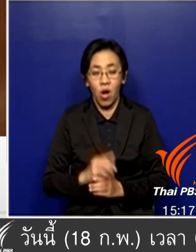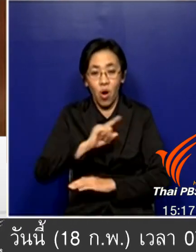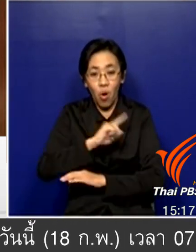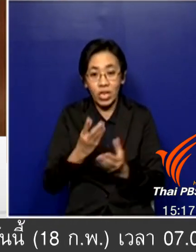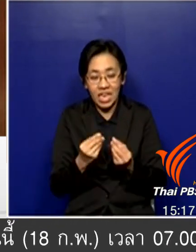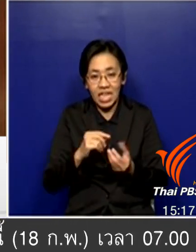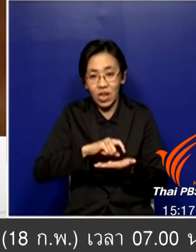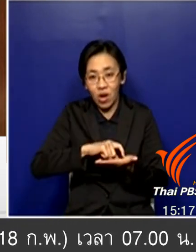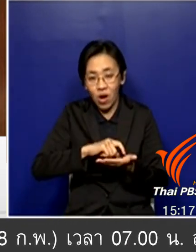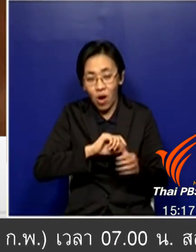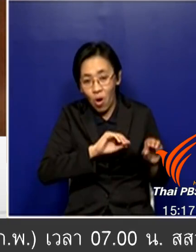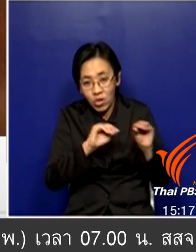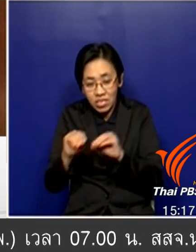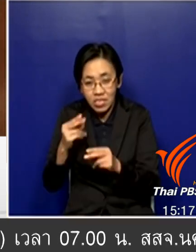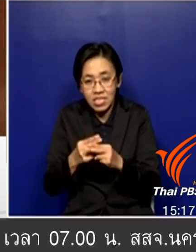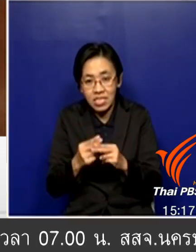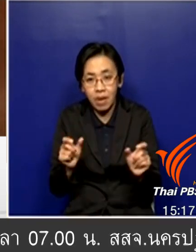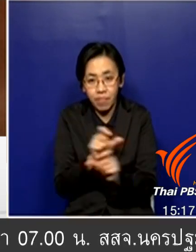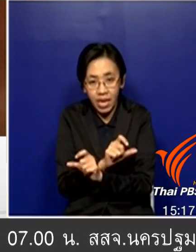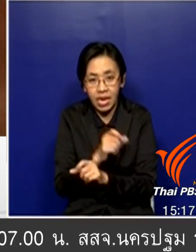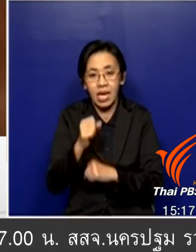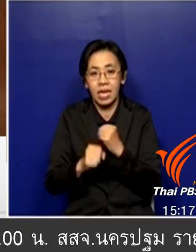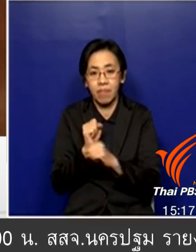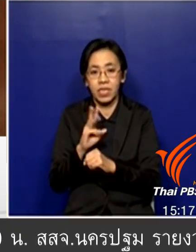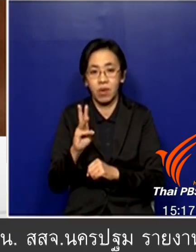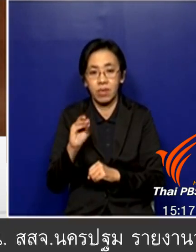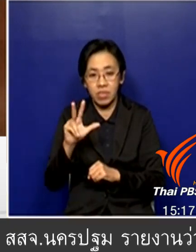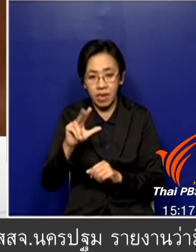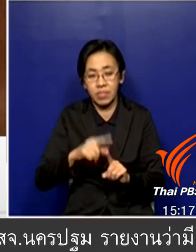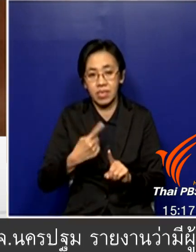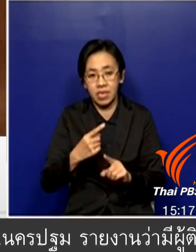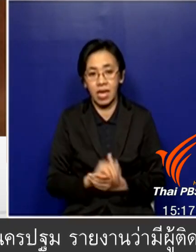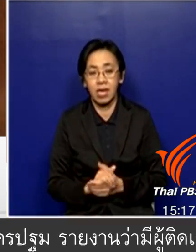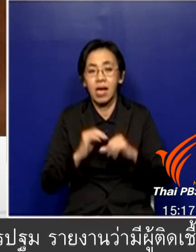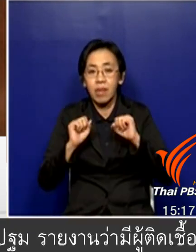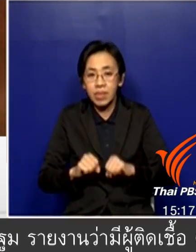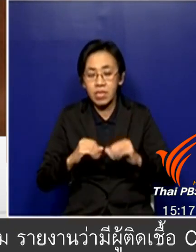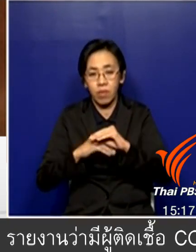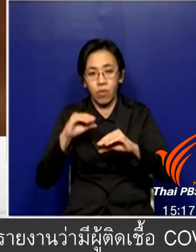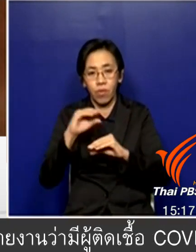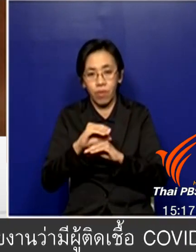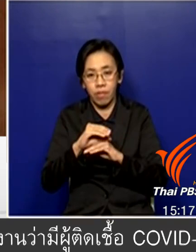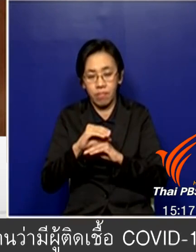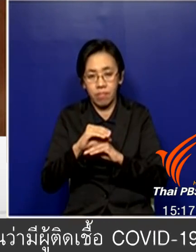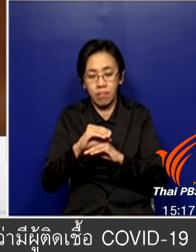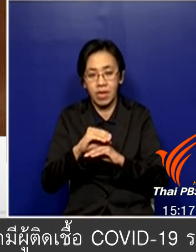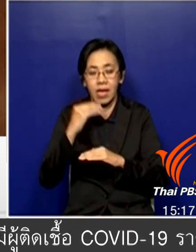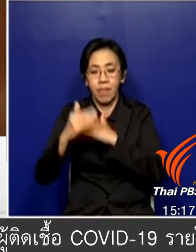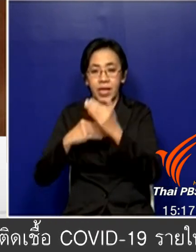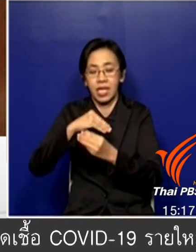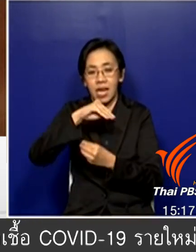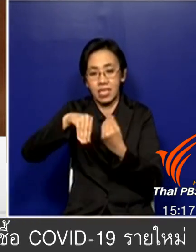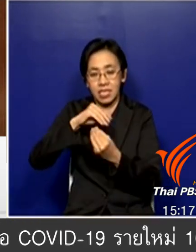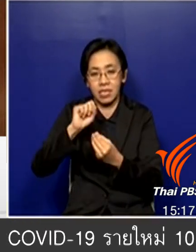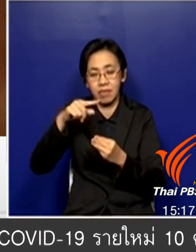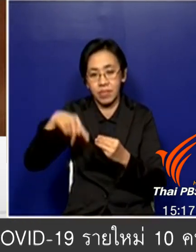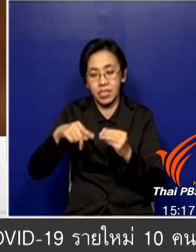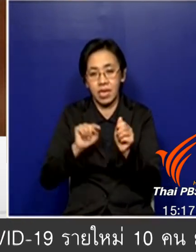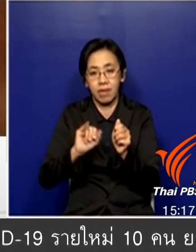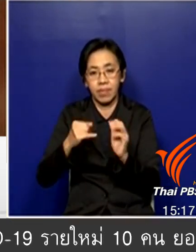บ